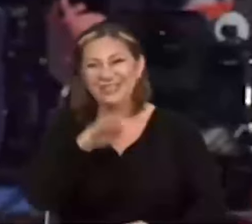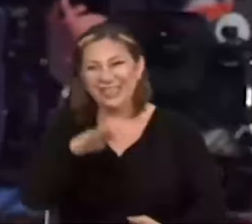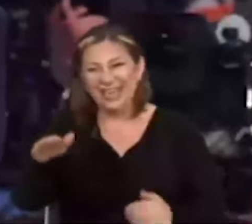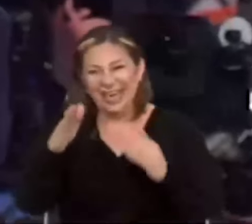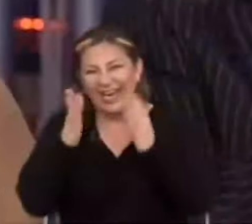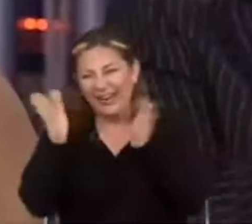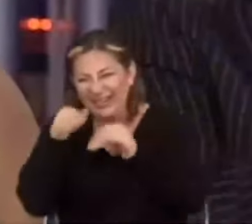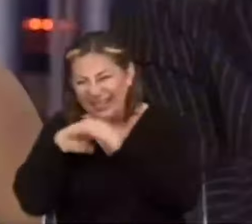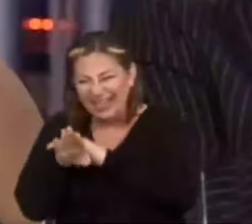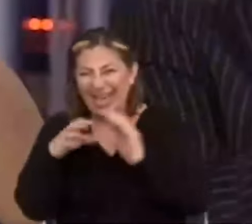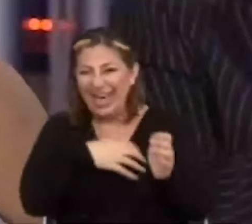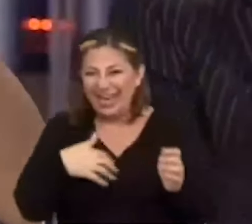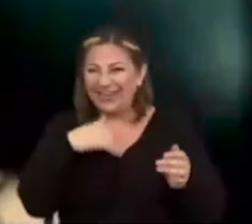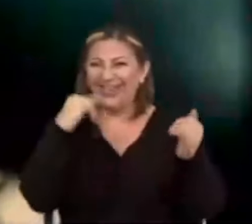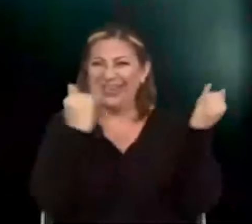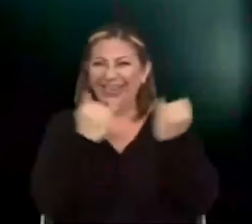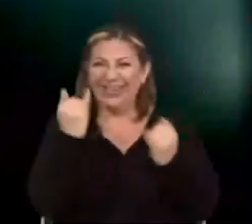ediyorlar galiba. Devam.